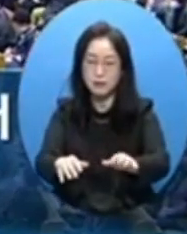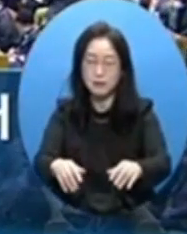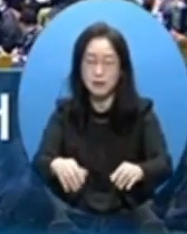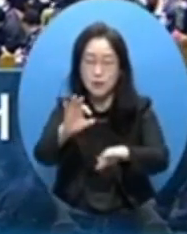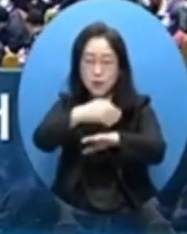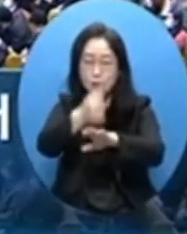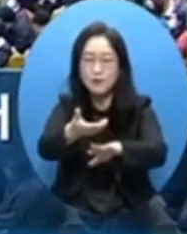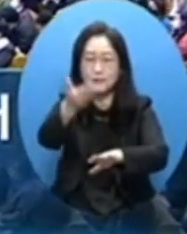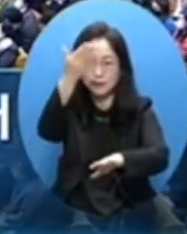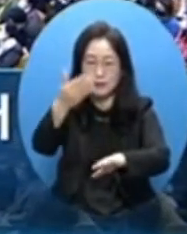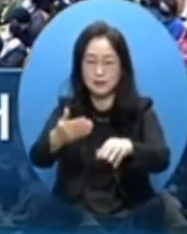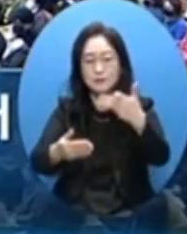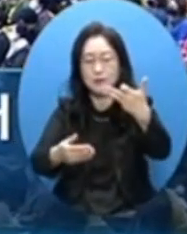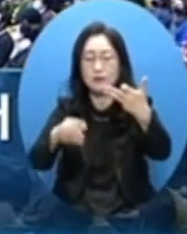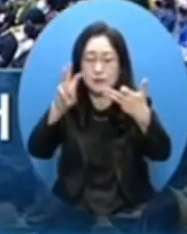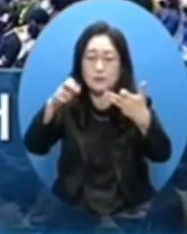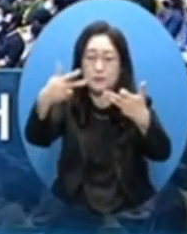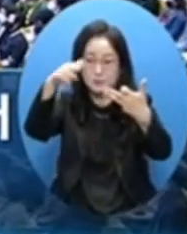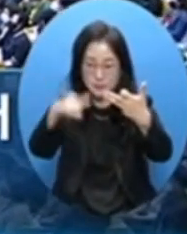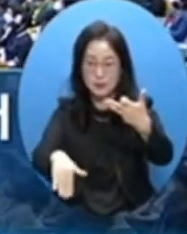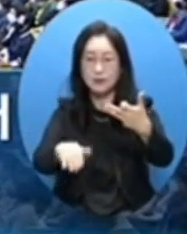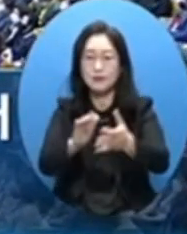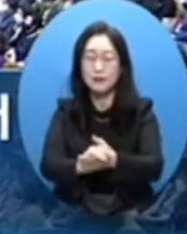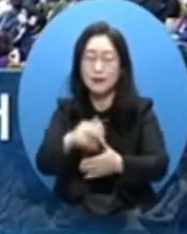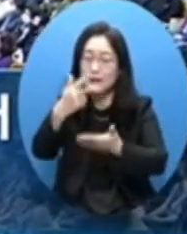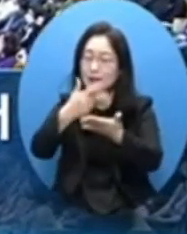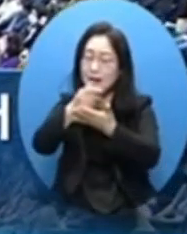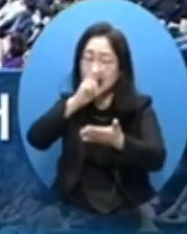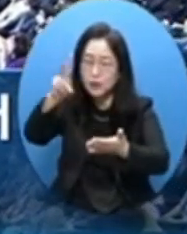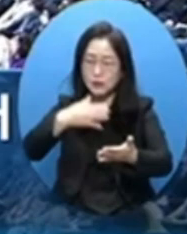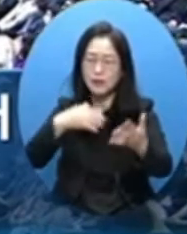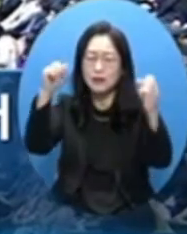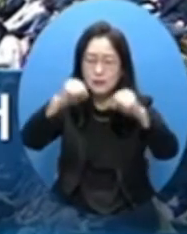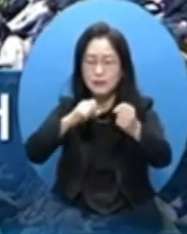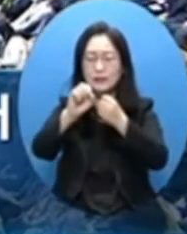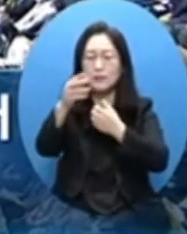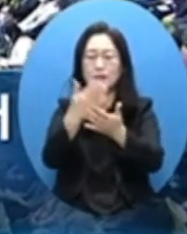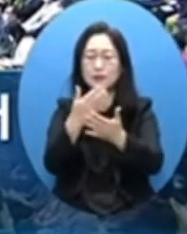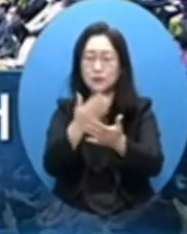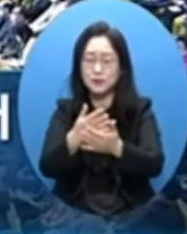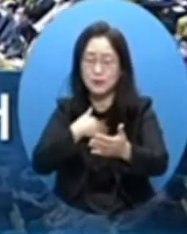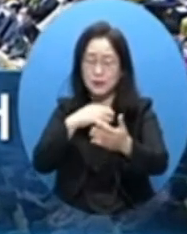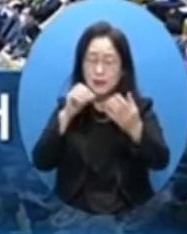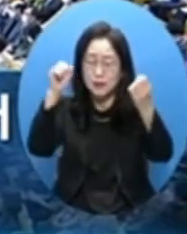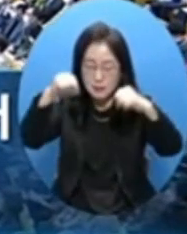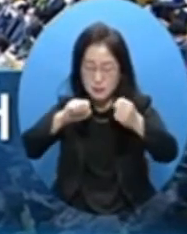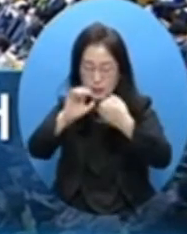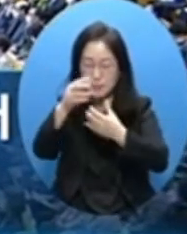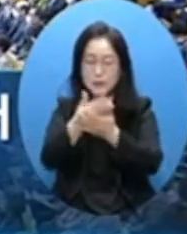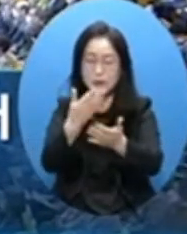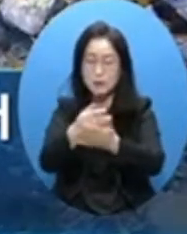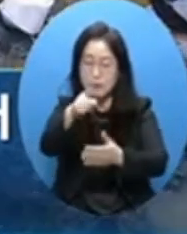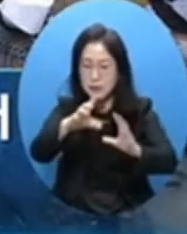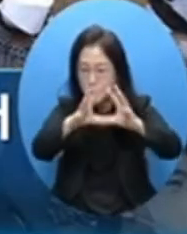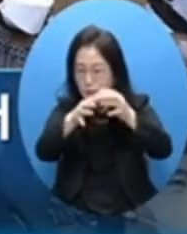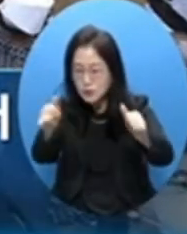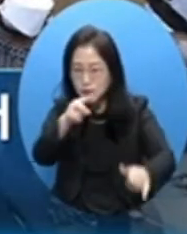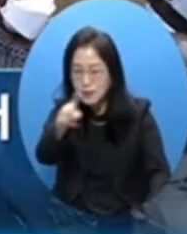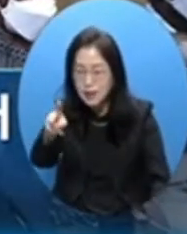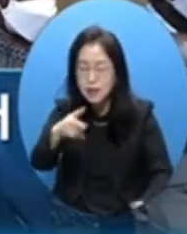18장 37절 38절입니다 야훼여 내게 응답하옵소서 내게 응답하옵소서이 백성의